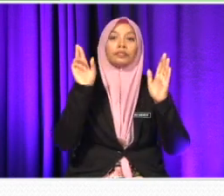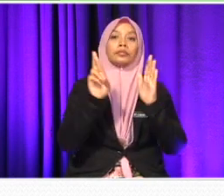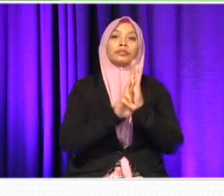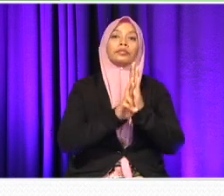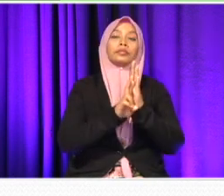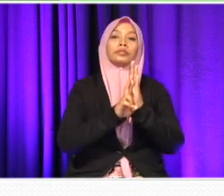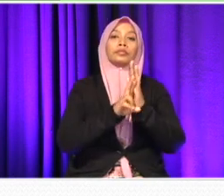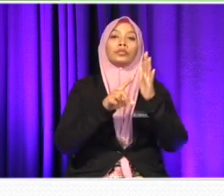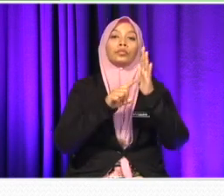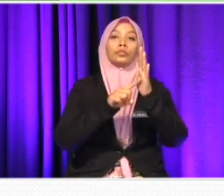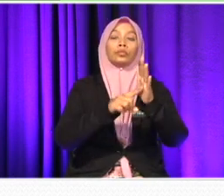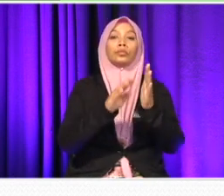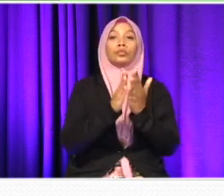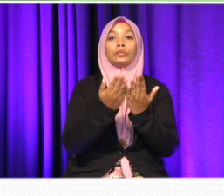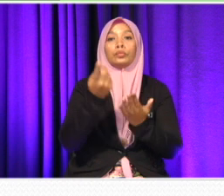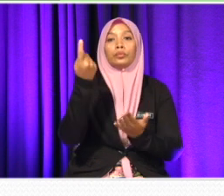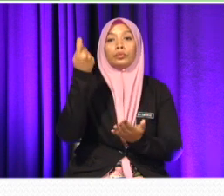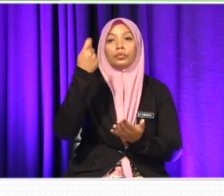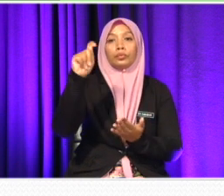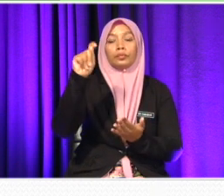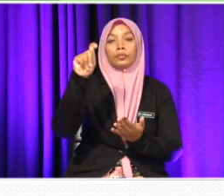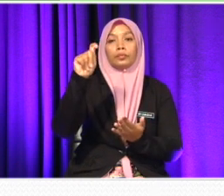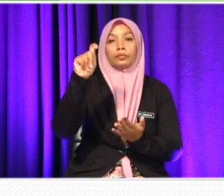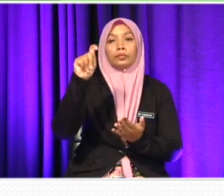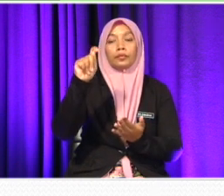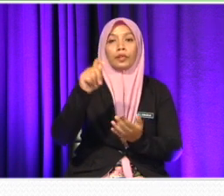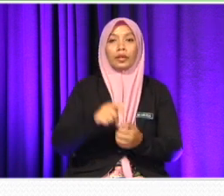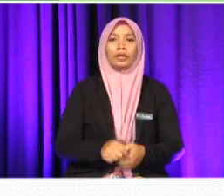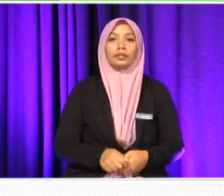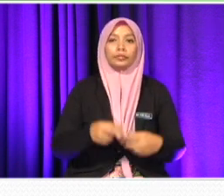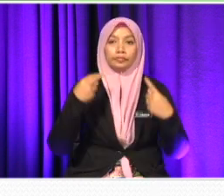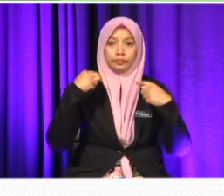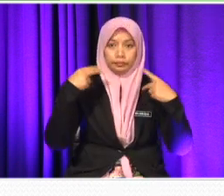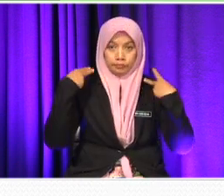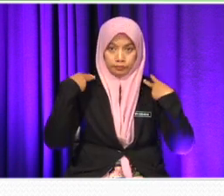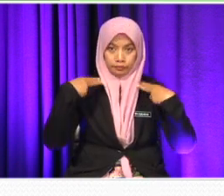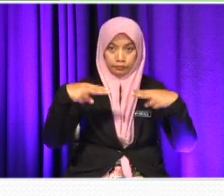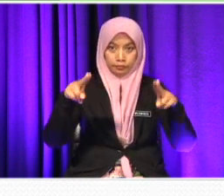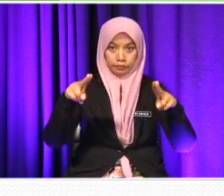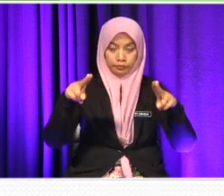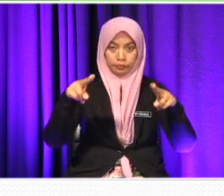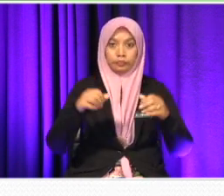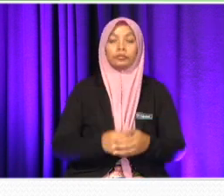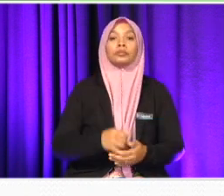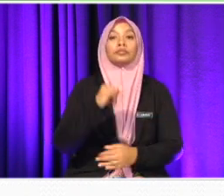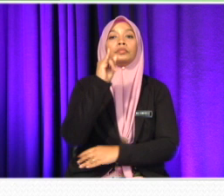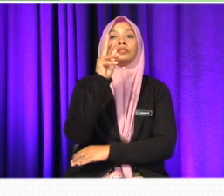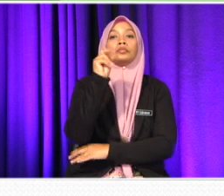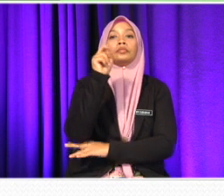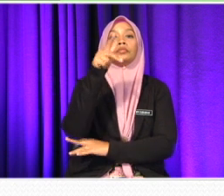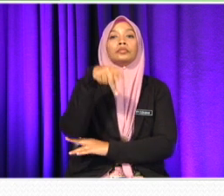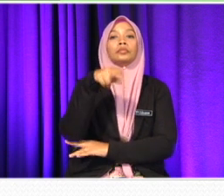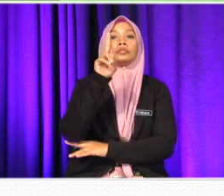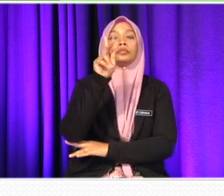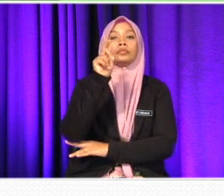boleh ditunjuk buku teks eh pengajian kosongonan yang saya Bermuda dengan input oke input itu yang